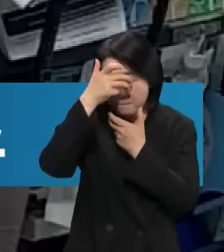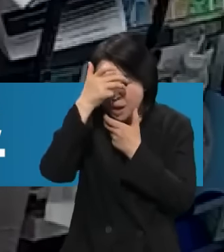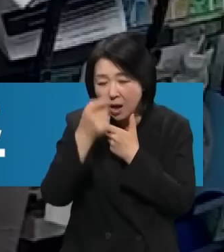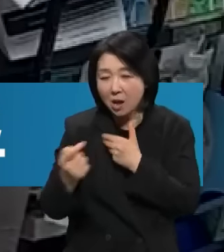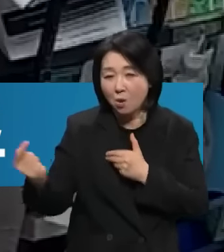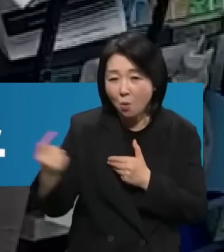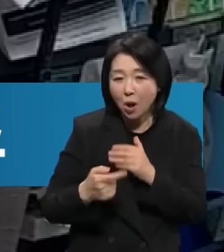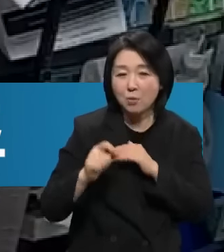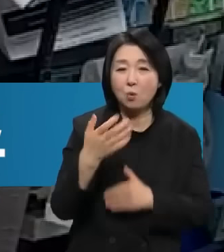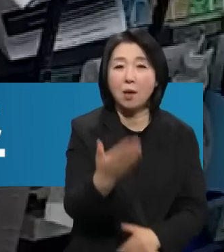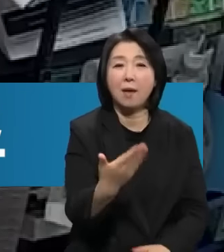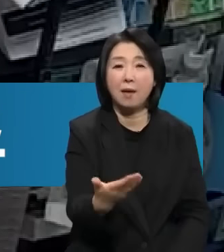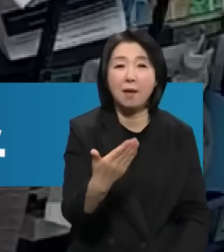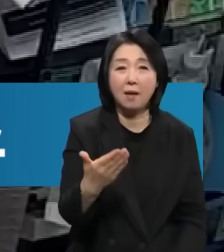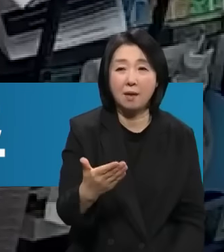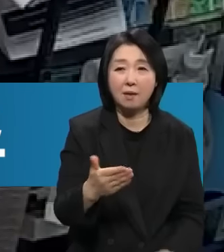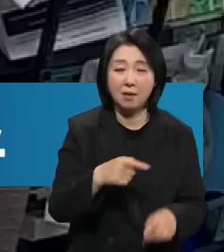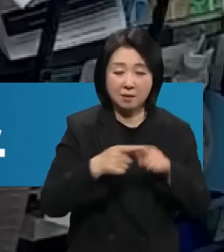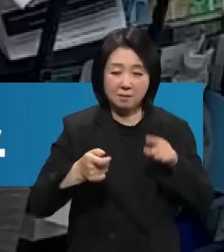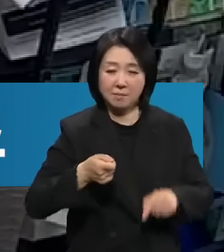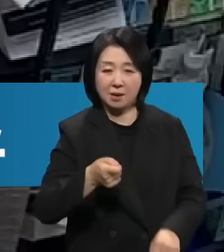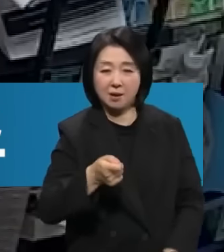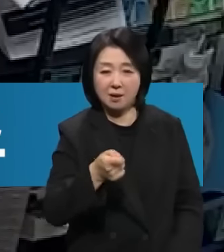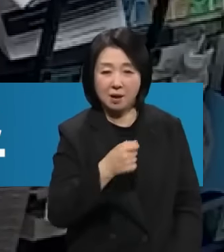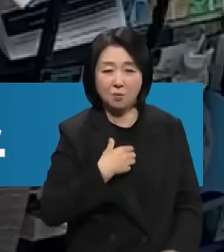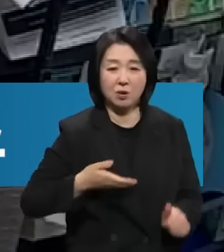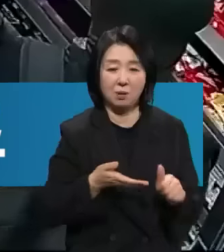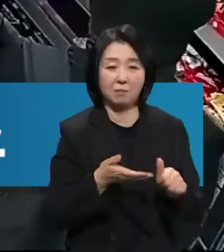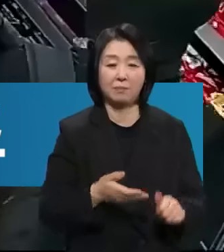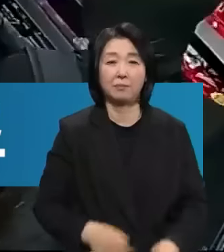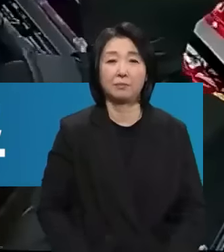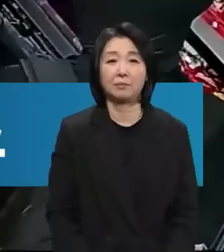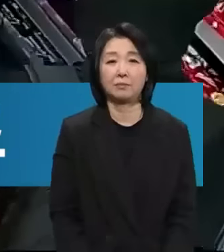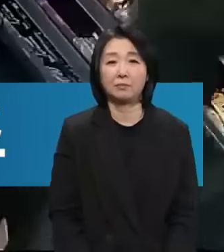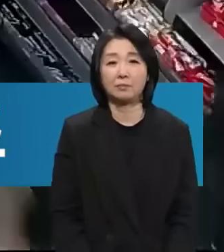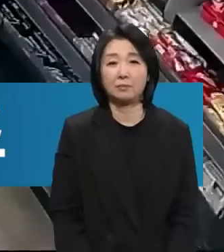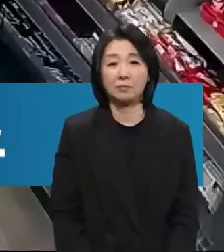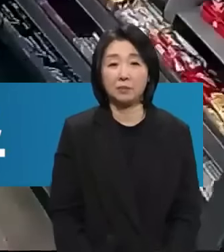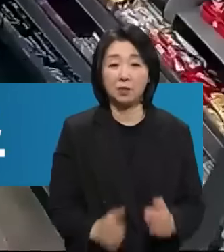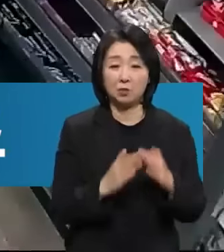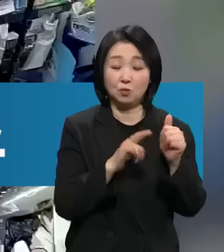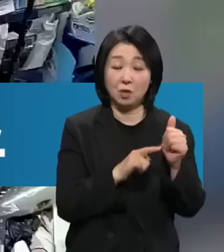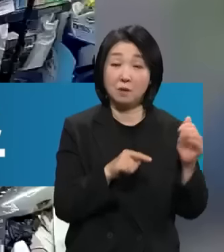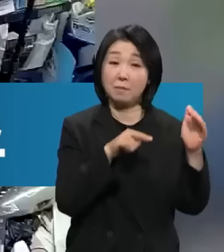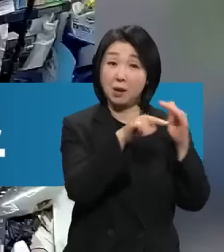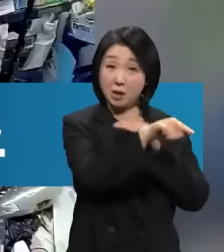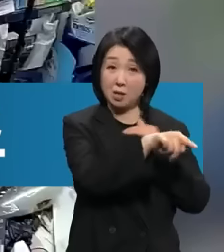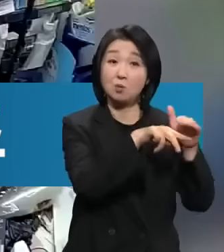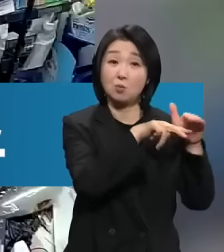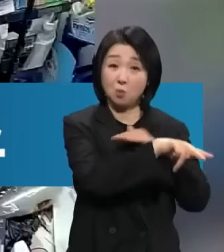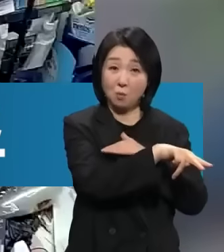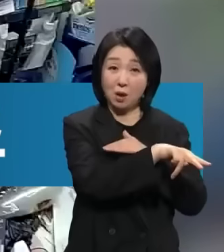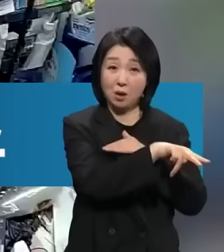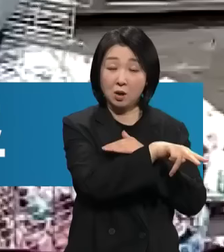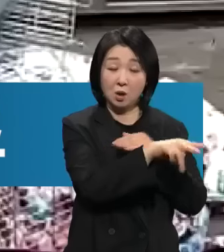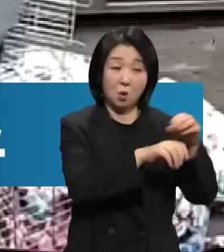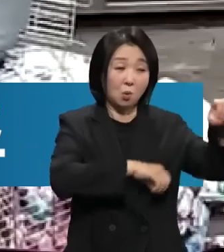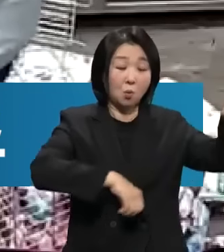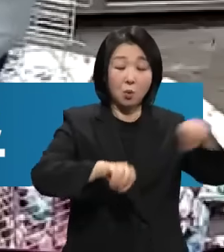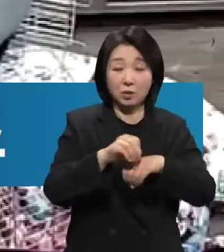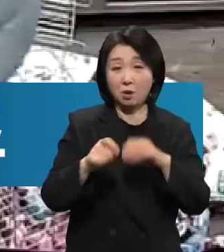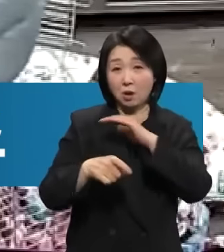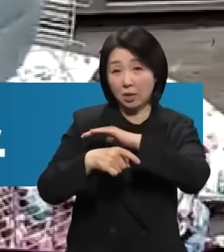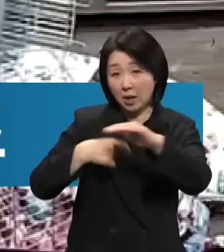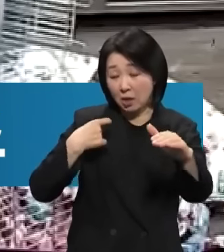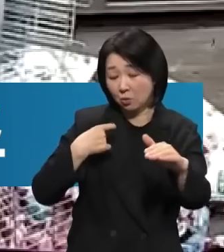요구합니다. 커다란 마체테 칼을 들고 위협하기도 하는데요. 그러자 주인은 바깥으로 도망쳐 나오면서 오히려